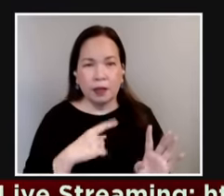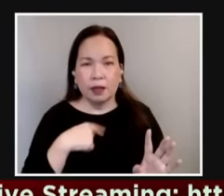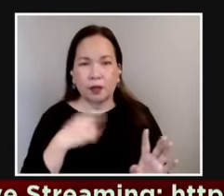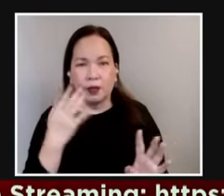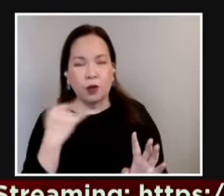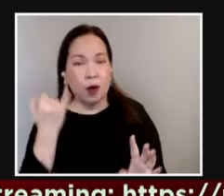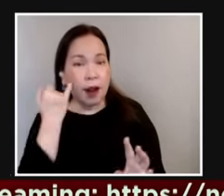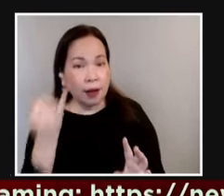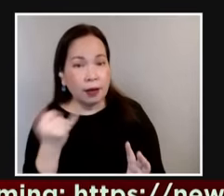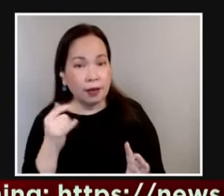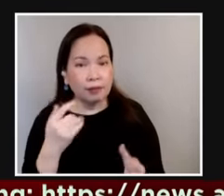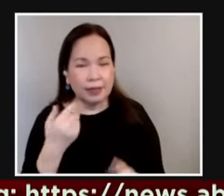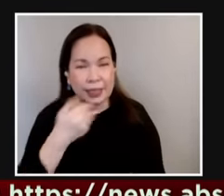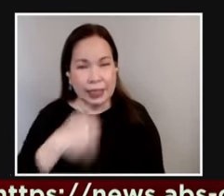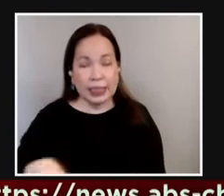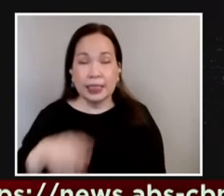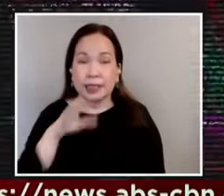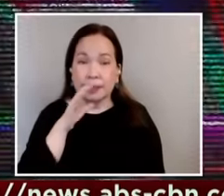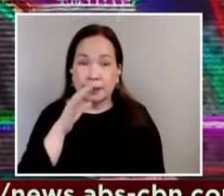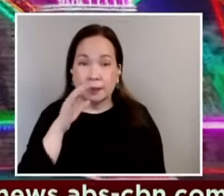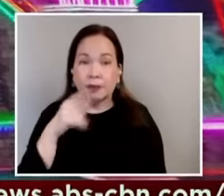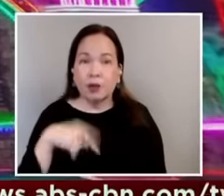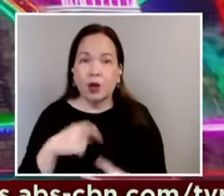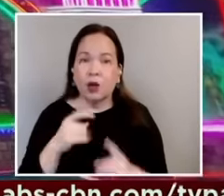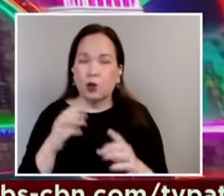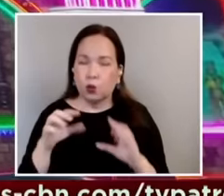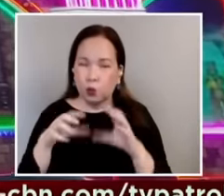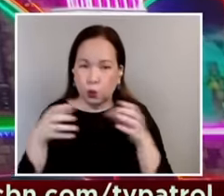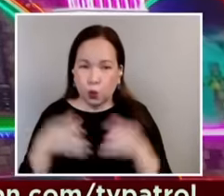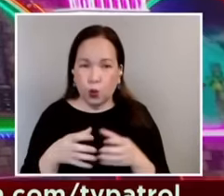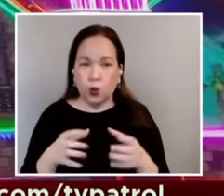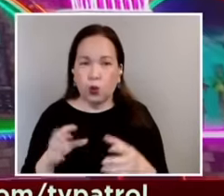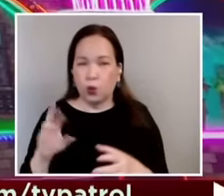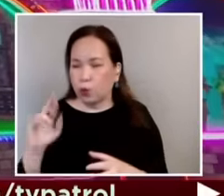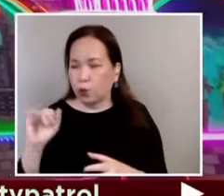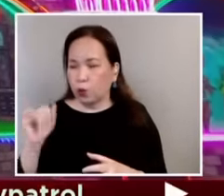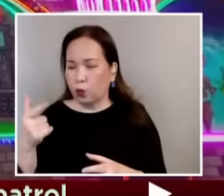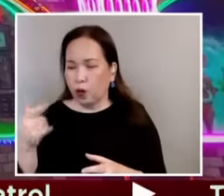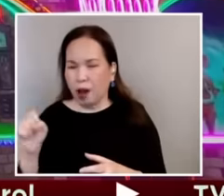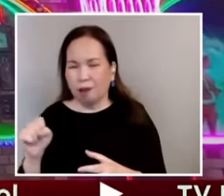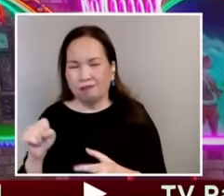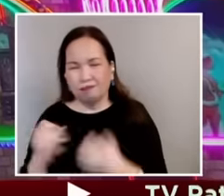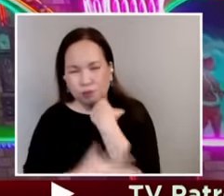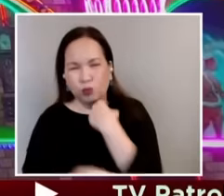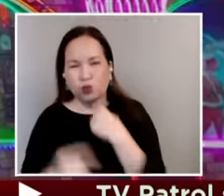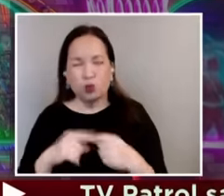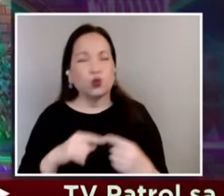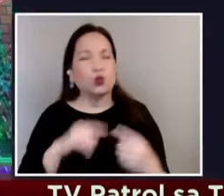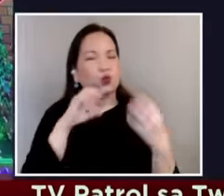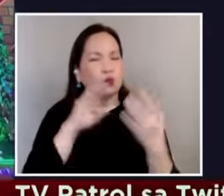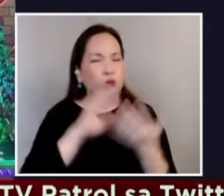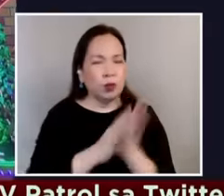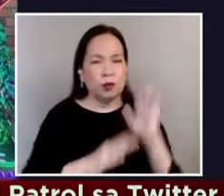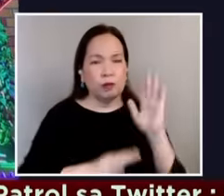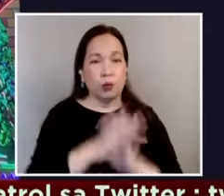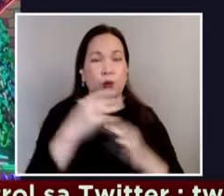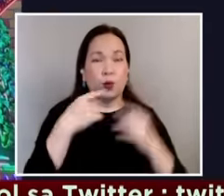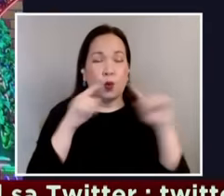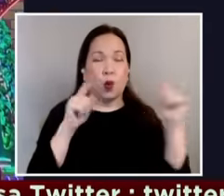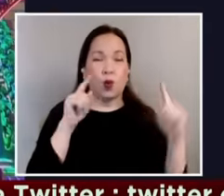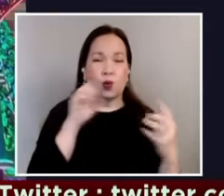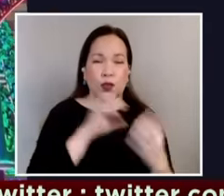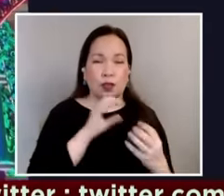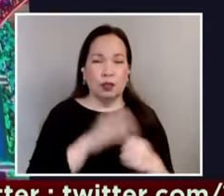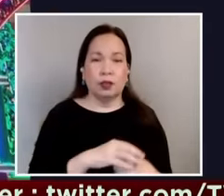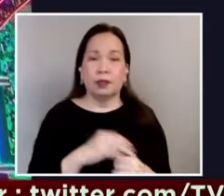na miyembro ng grupong Rags to Riches. Dinarayo naman itong mala Christmas Village na halos naging tourist